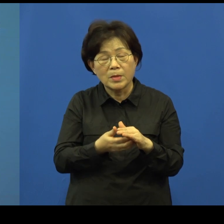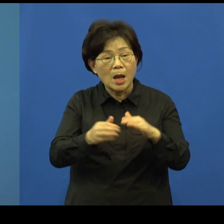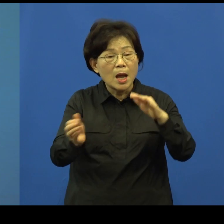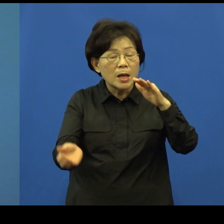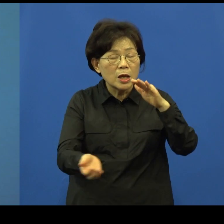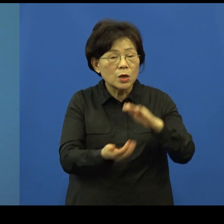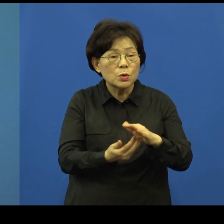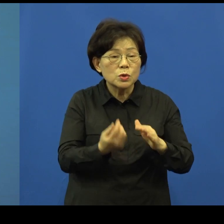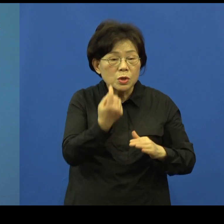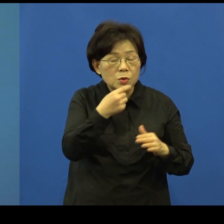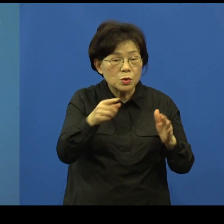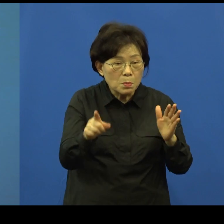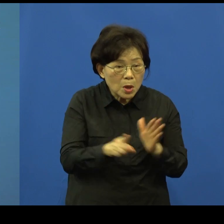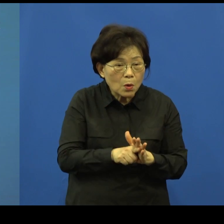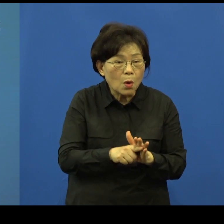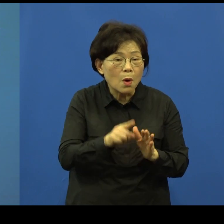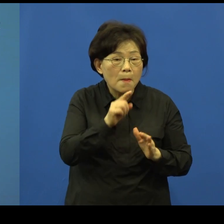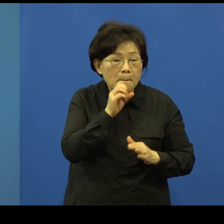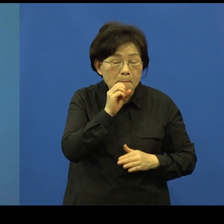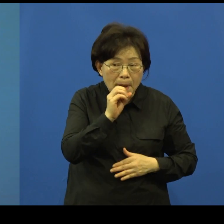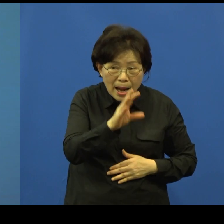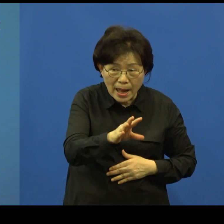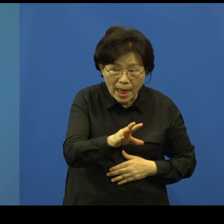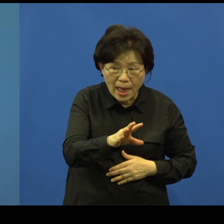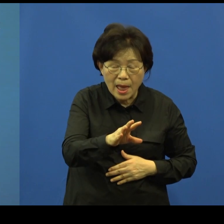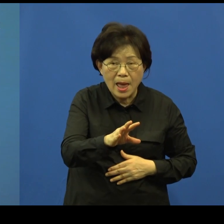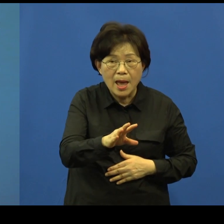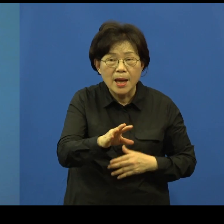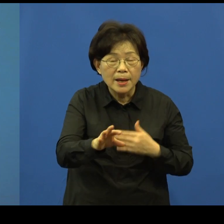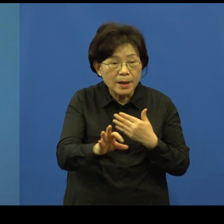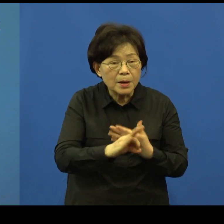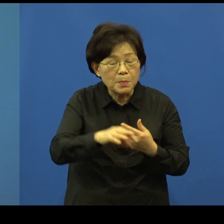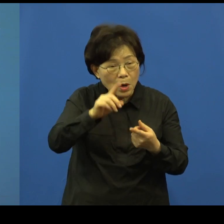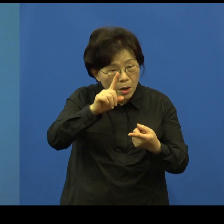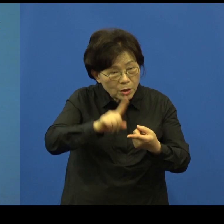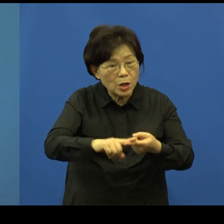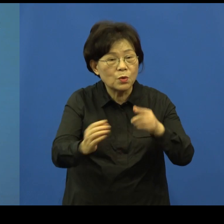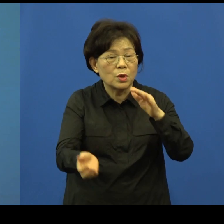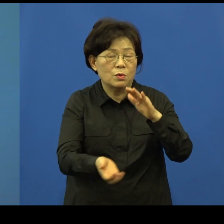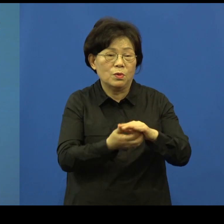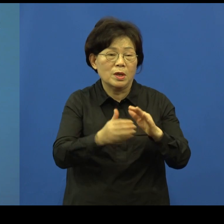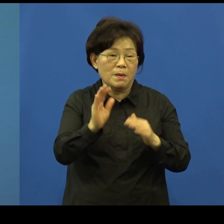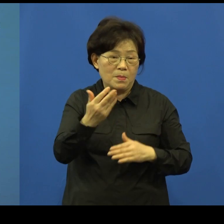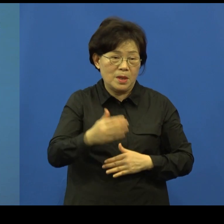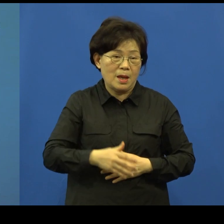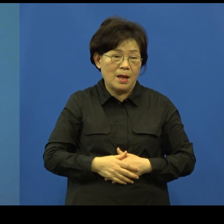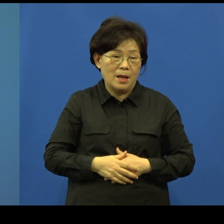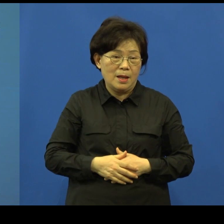이루어질 줄로 믿고 말을 하는 거예요. 그러면 그게 이루어진다는 말이 지금 이 말이 그죠.